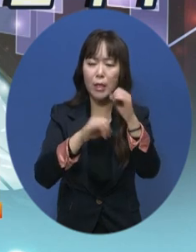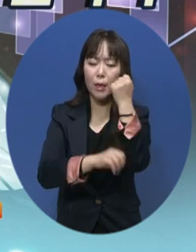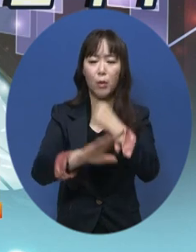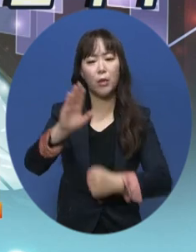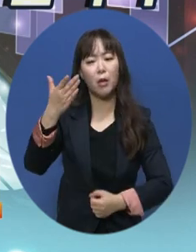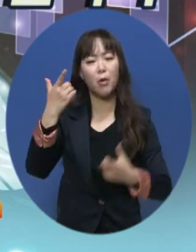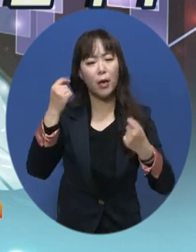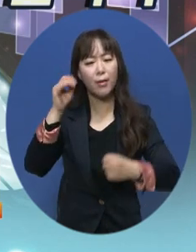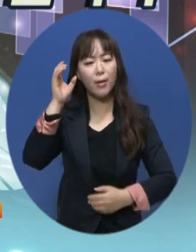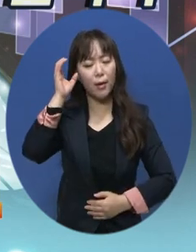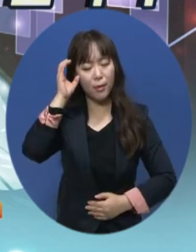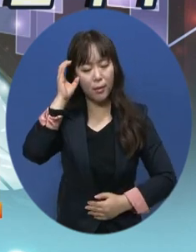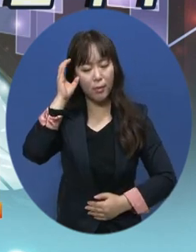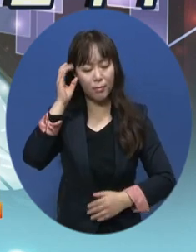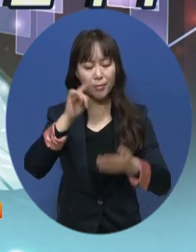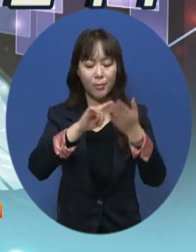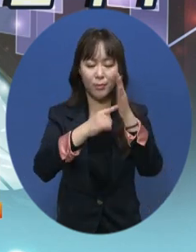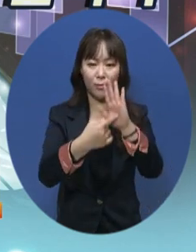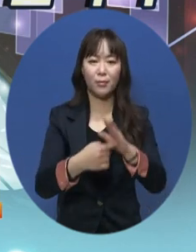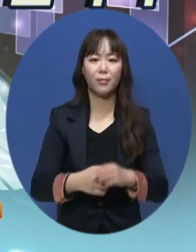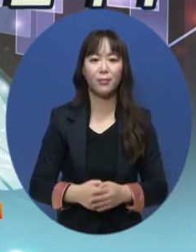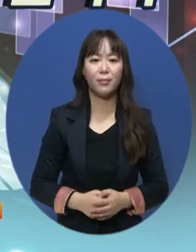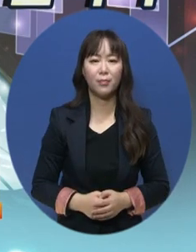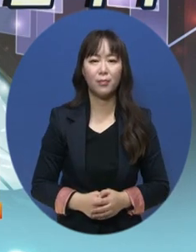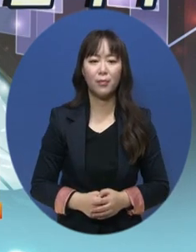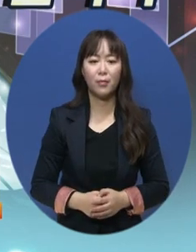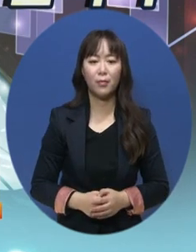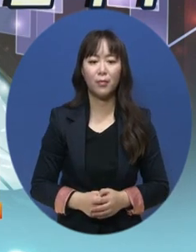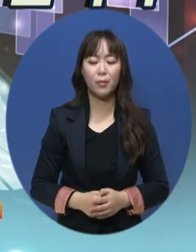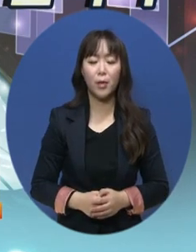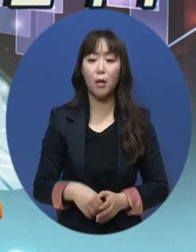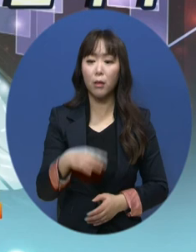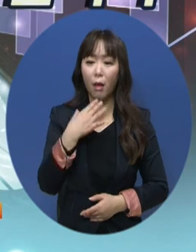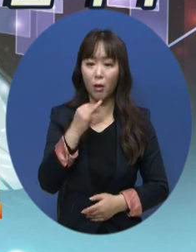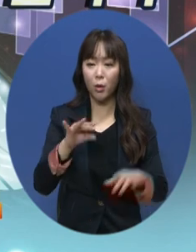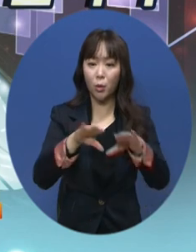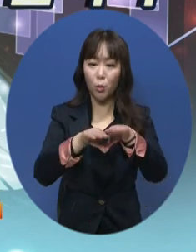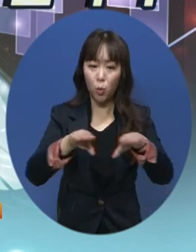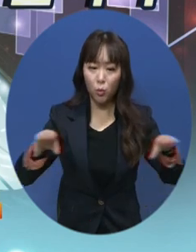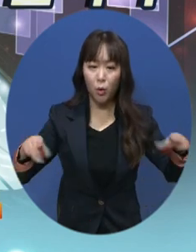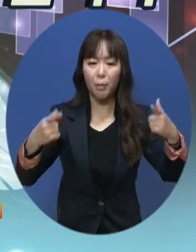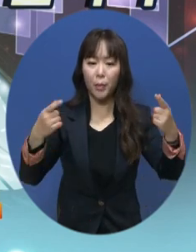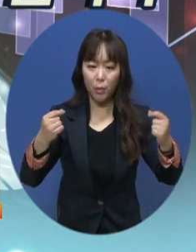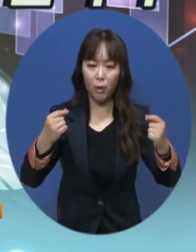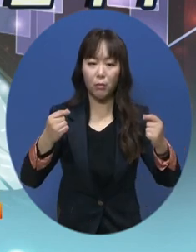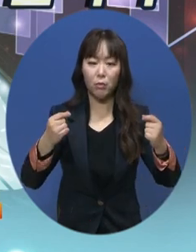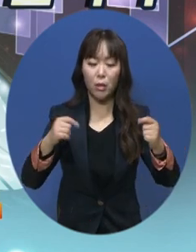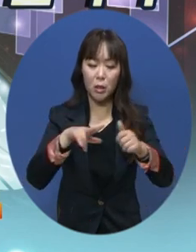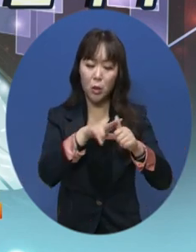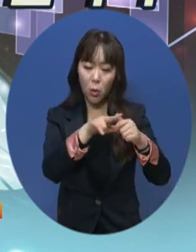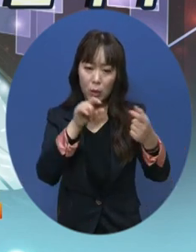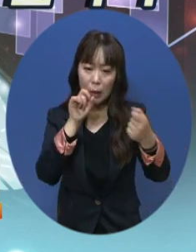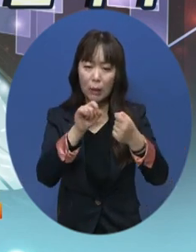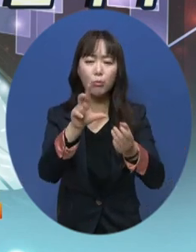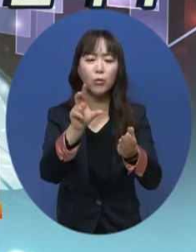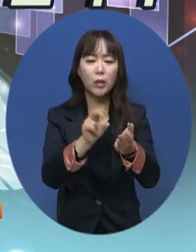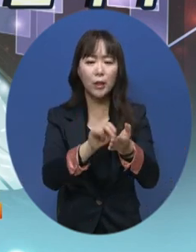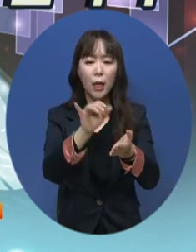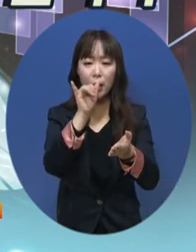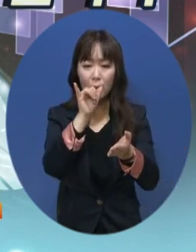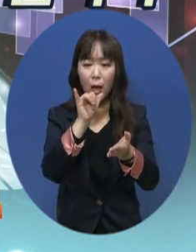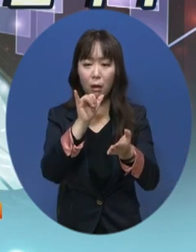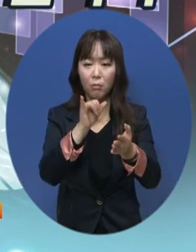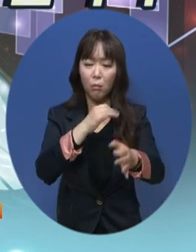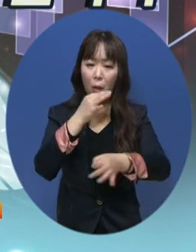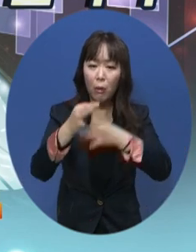것이라고 기대를 나타냈습니다. 당연히 동등해야 할 정보 접근에 문제가 있다는